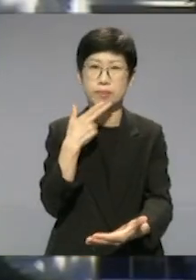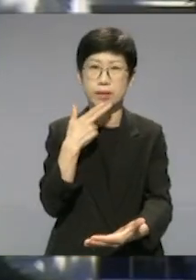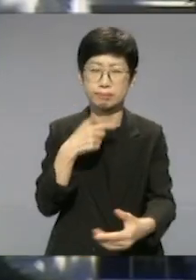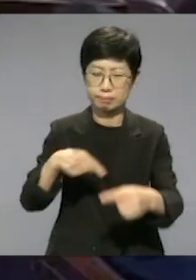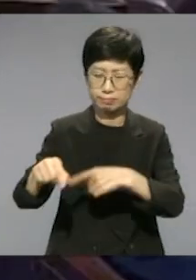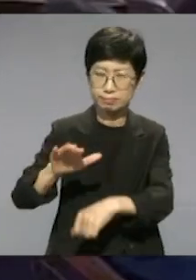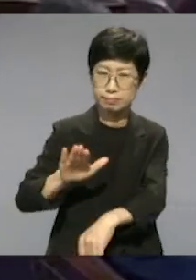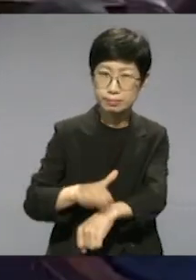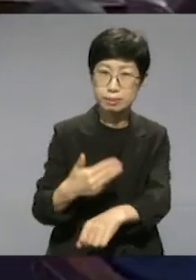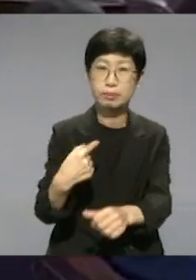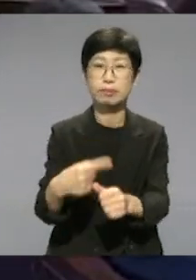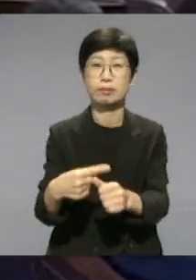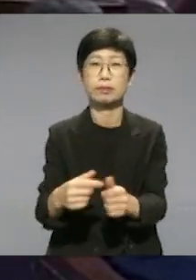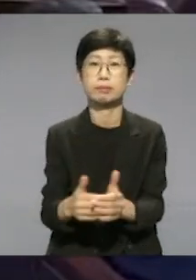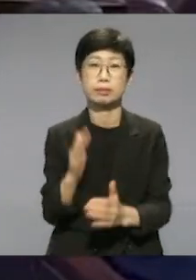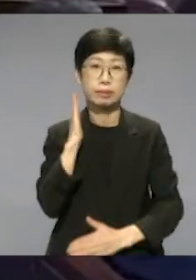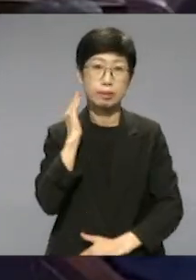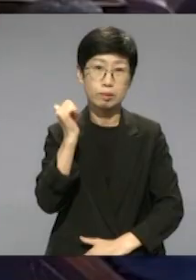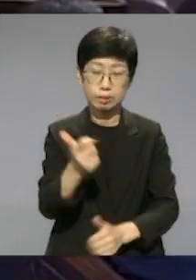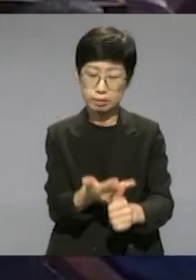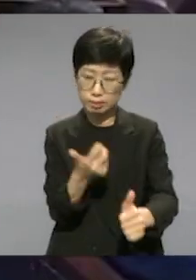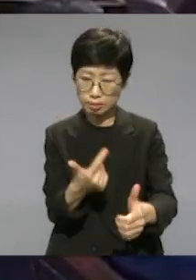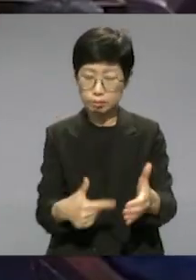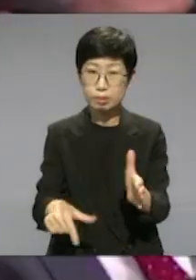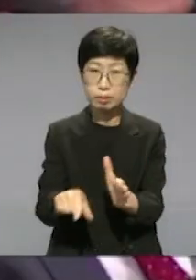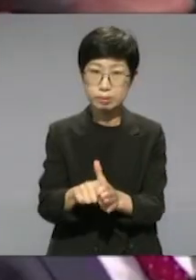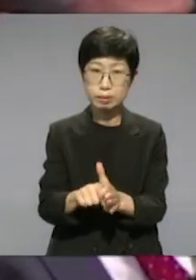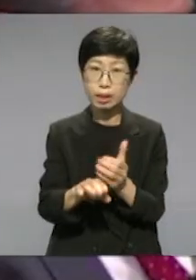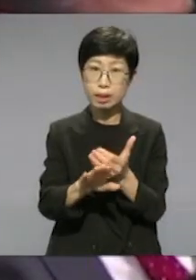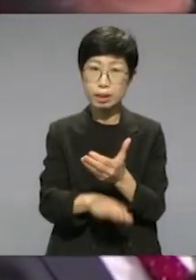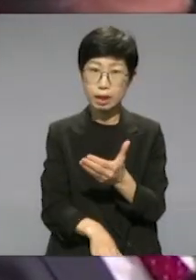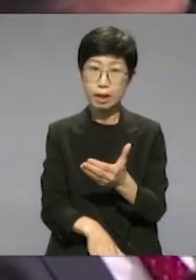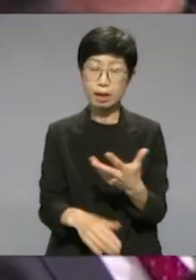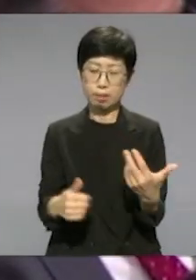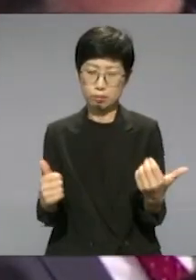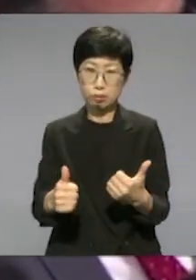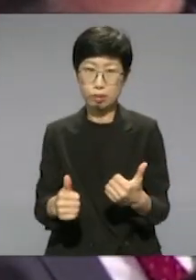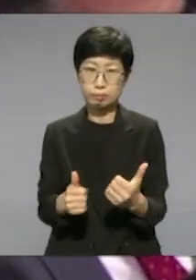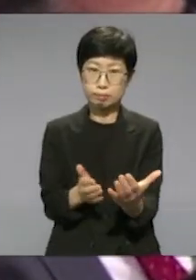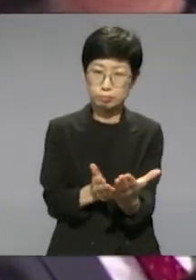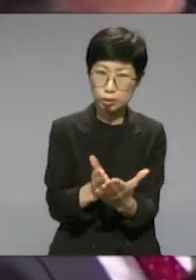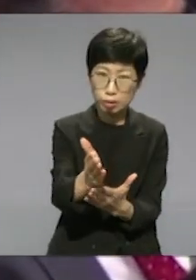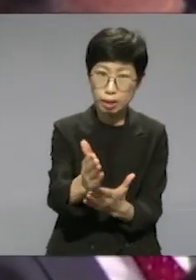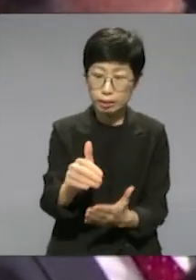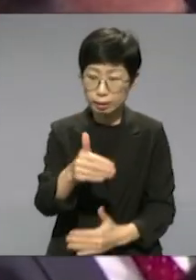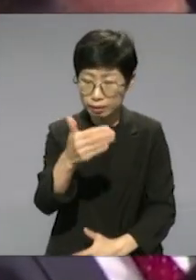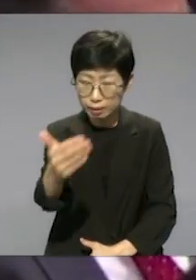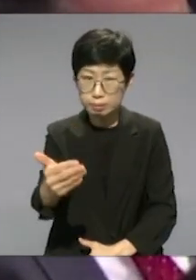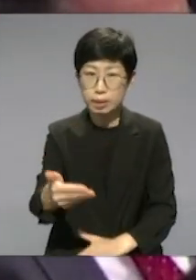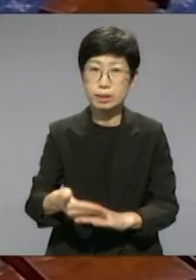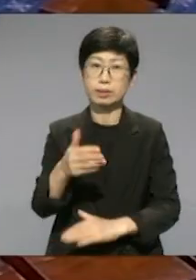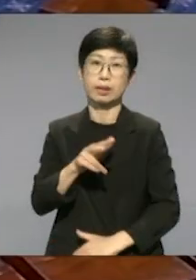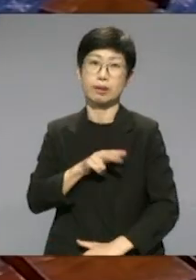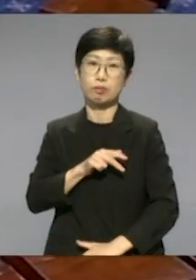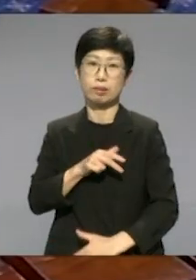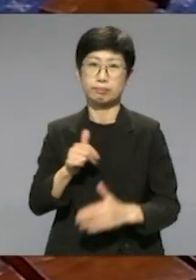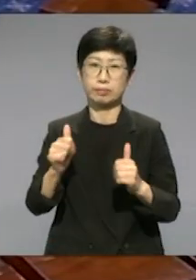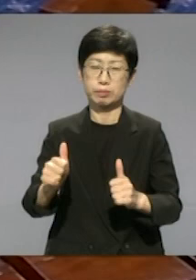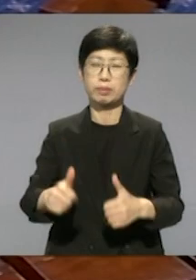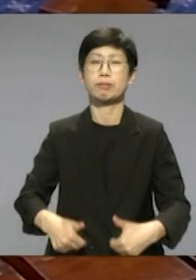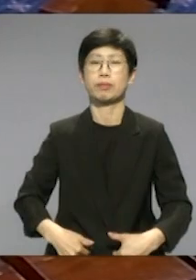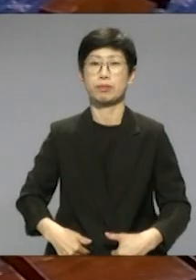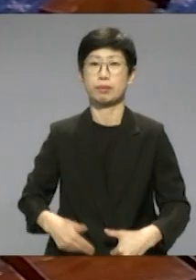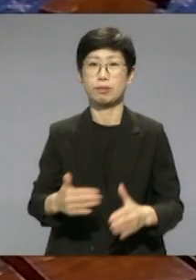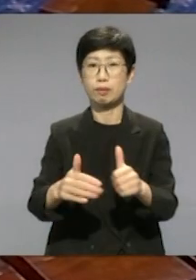비판했습니다. 대통령을 탄핵하려면 하원에서 소추안이 가결되고 상원에서 탄핵 재판을 거쳐야 합니다.